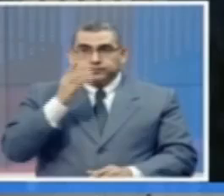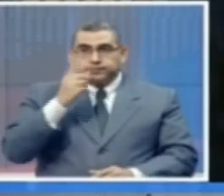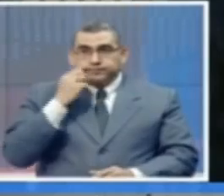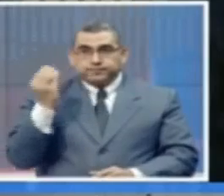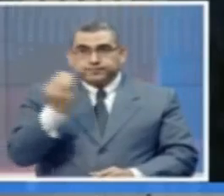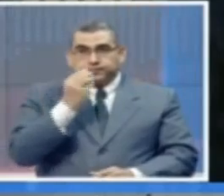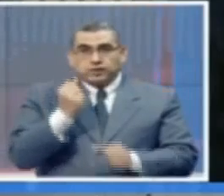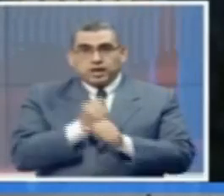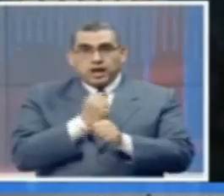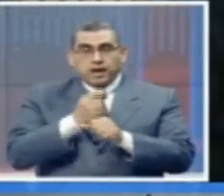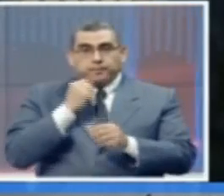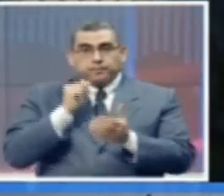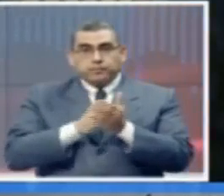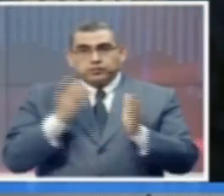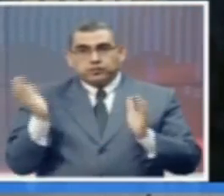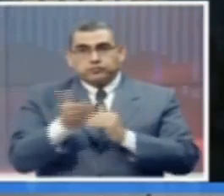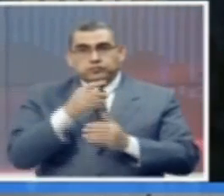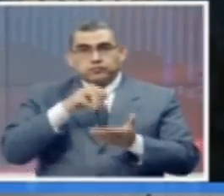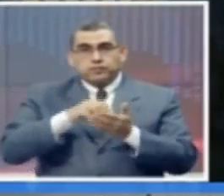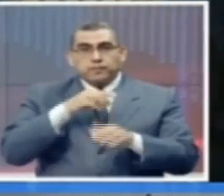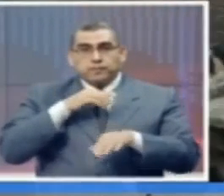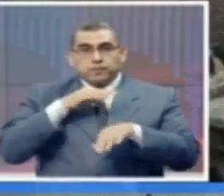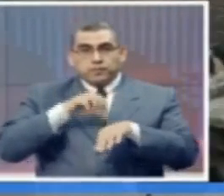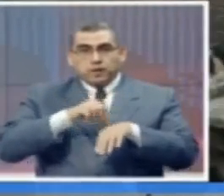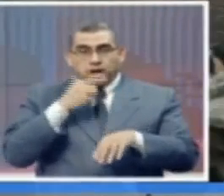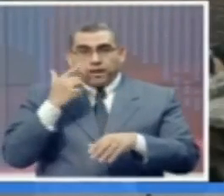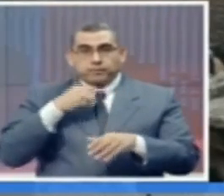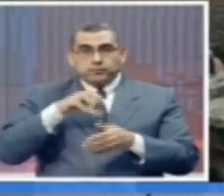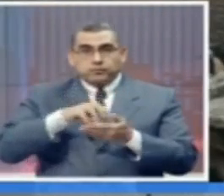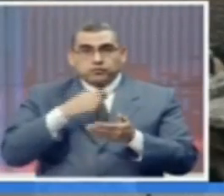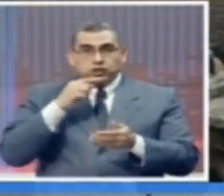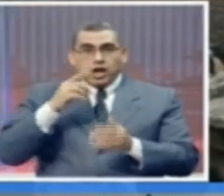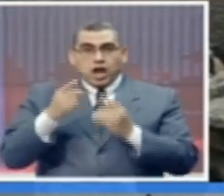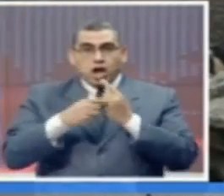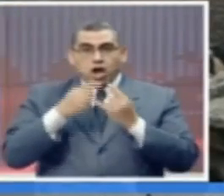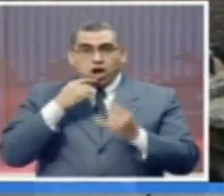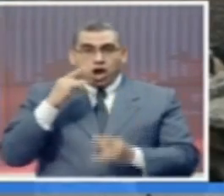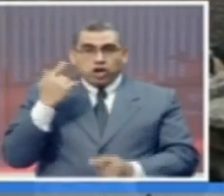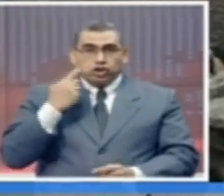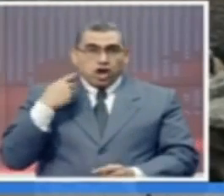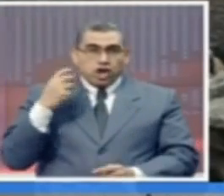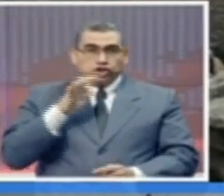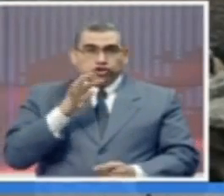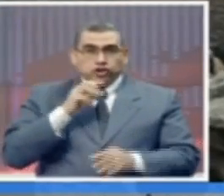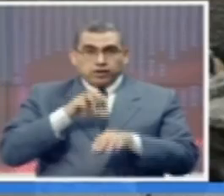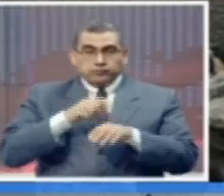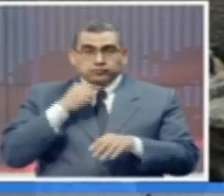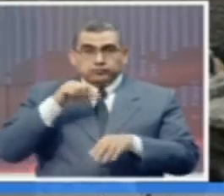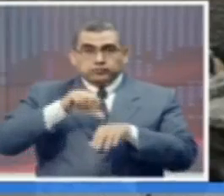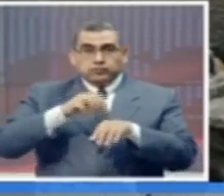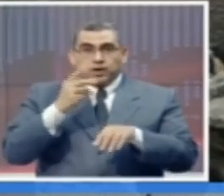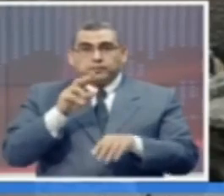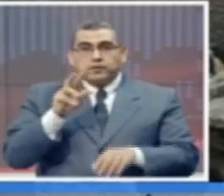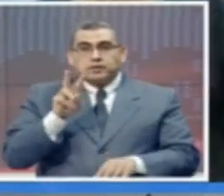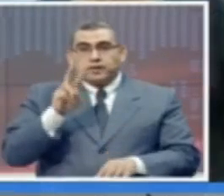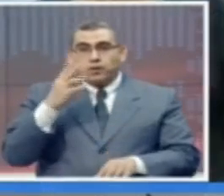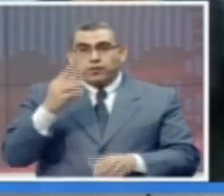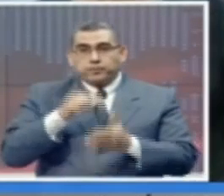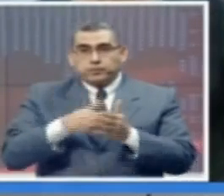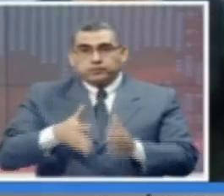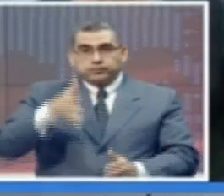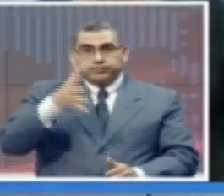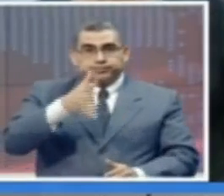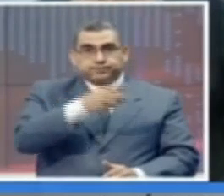التفقدية لأعمال إزالة منطقة المسبح العشوائية بالسيدة عائشة بحي الخليفة والتي تضم